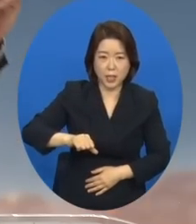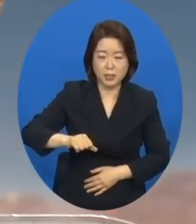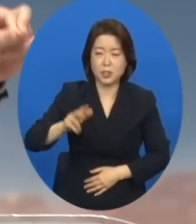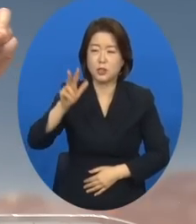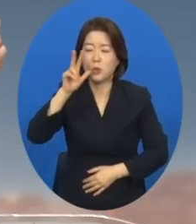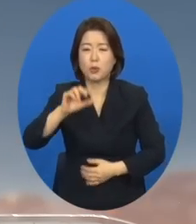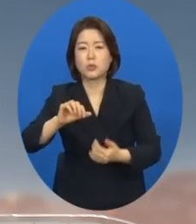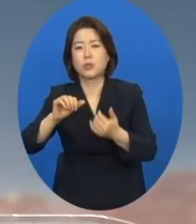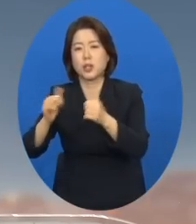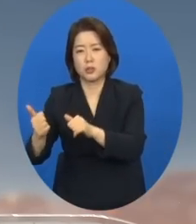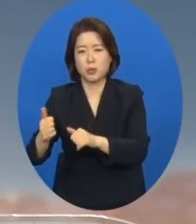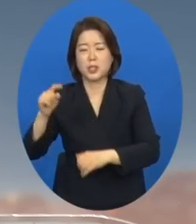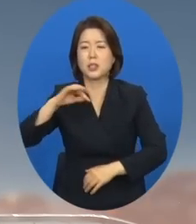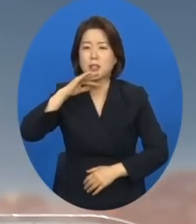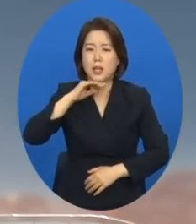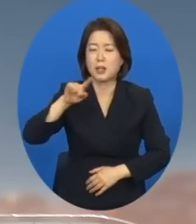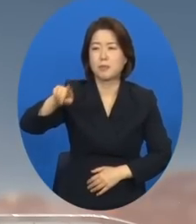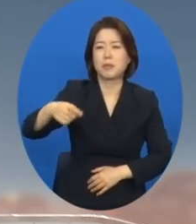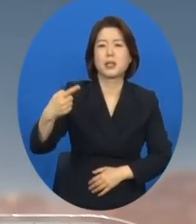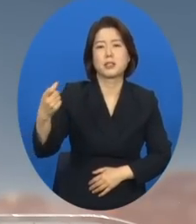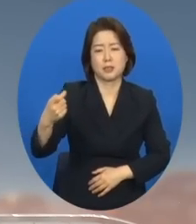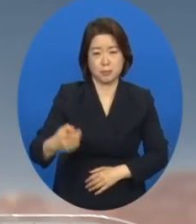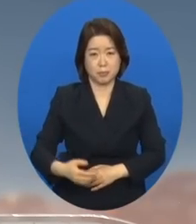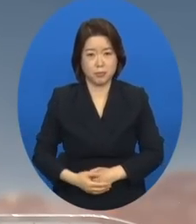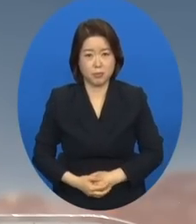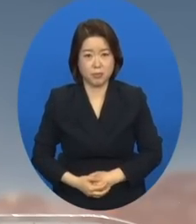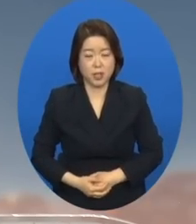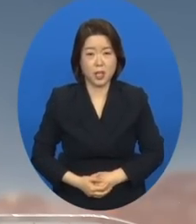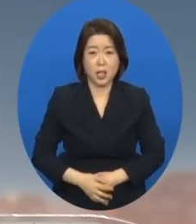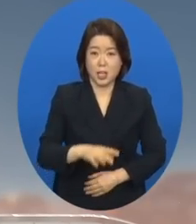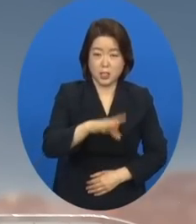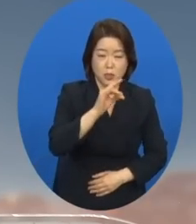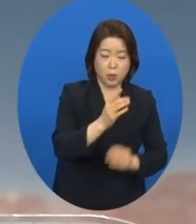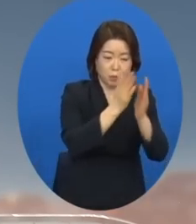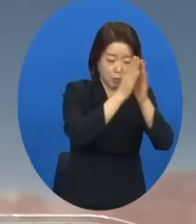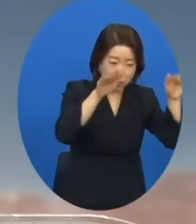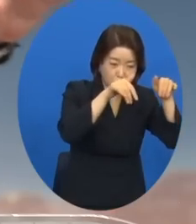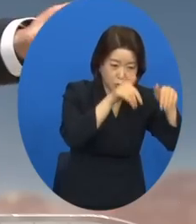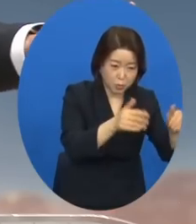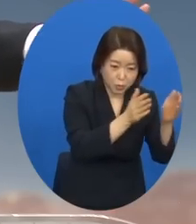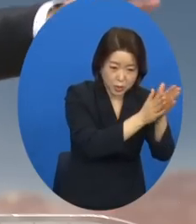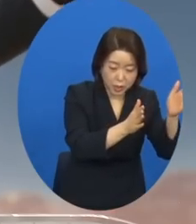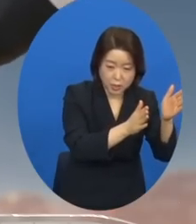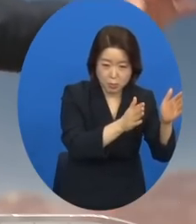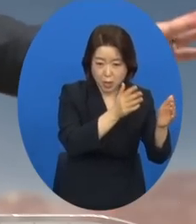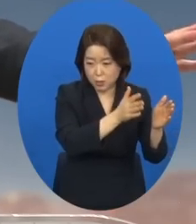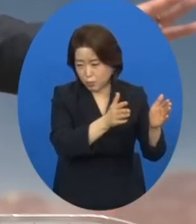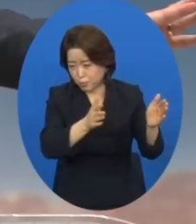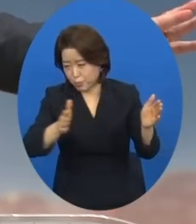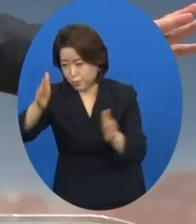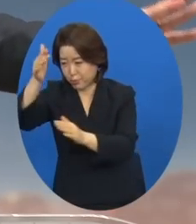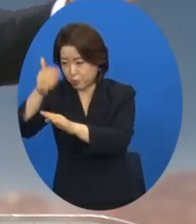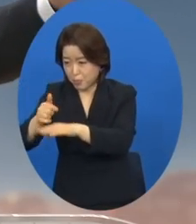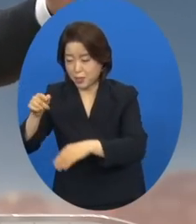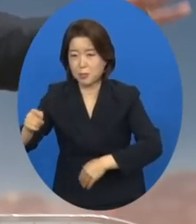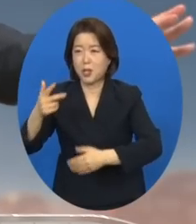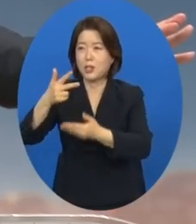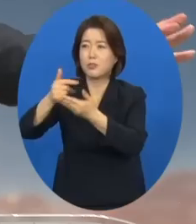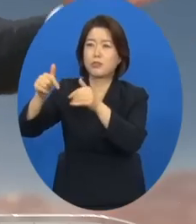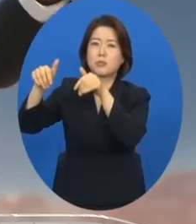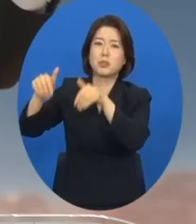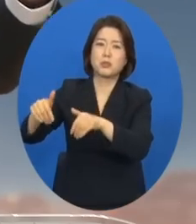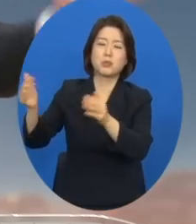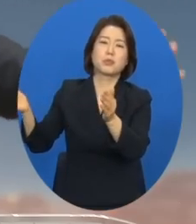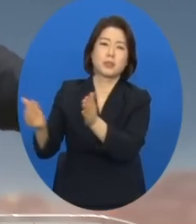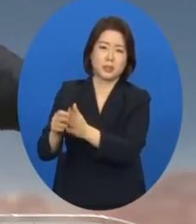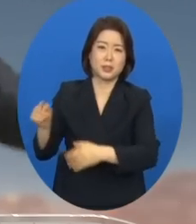죽었다 그의 나이는 110세였다 애초에 모세의 종으로 시작했지만 그의 마지막은 주님의 종으로